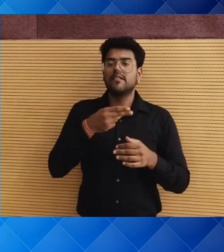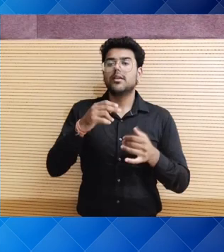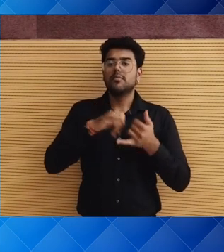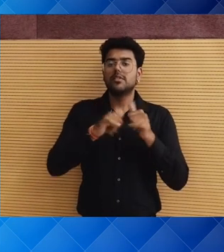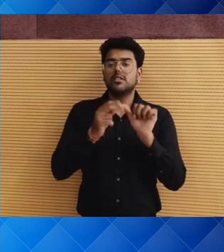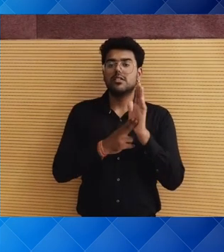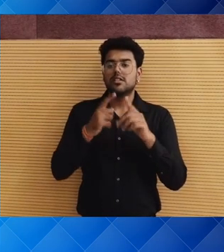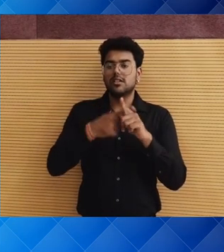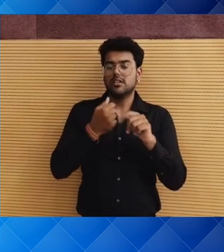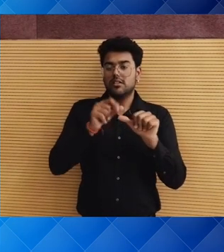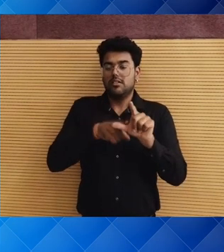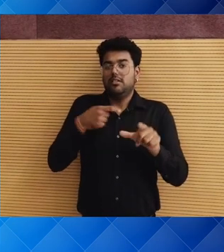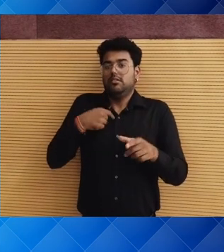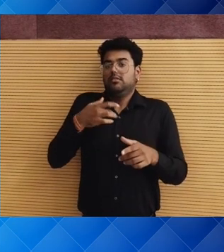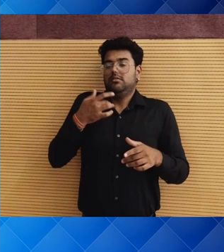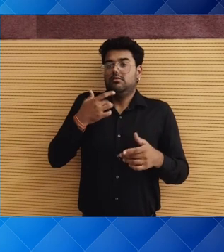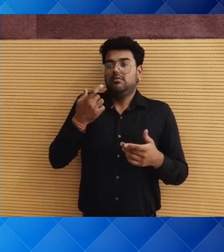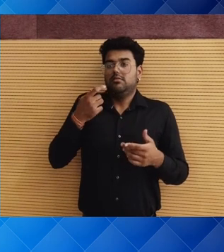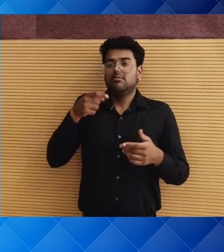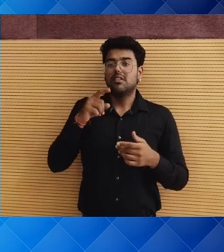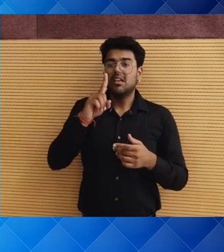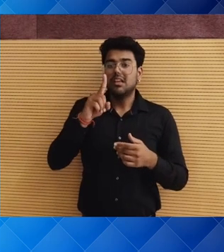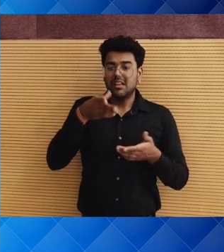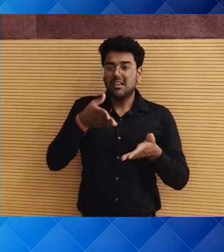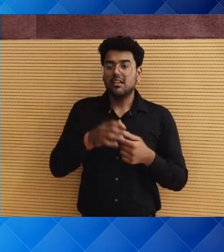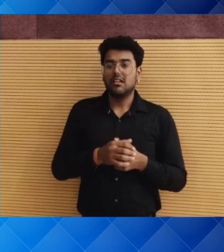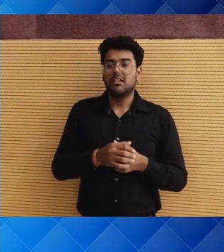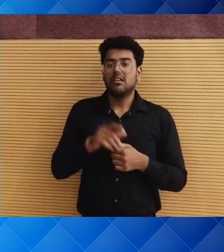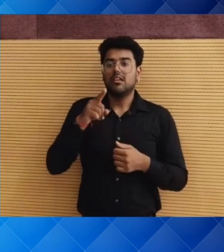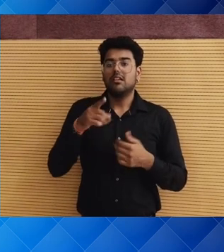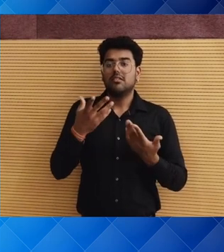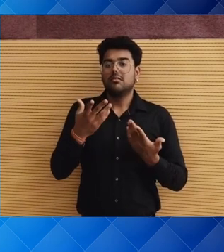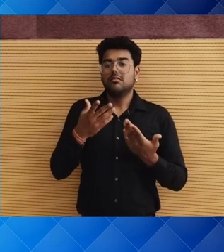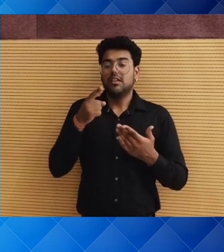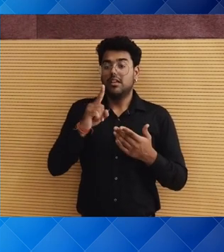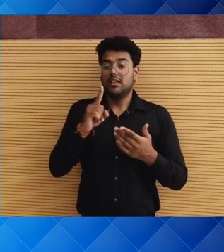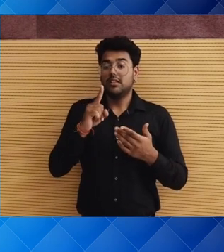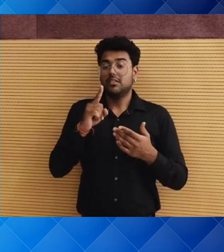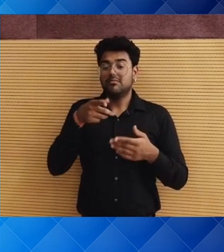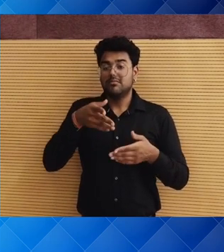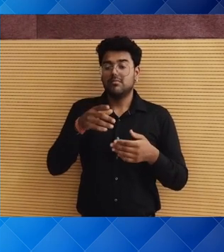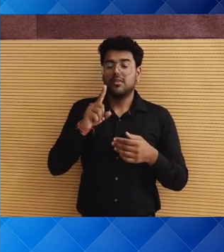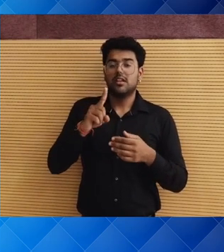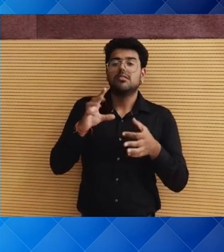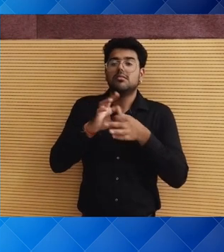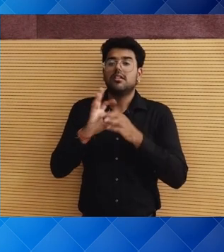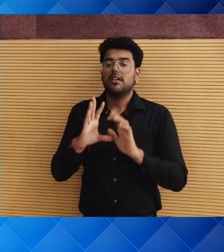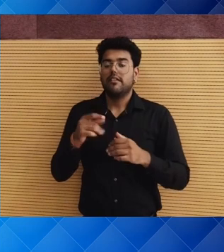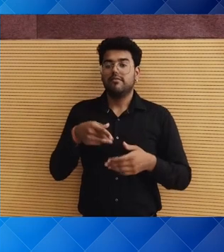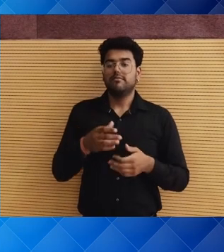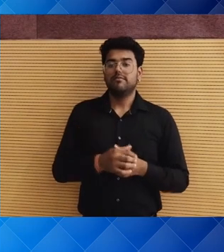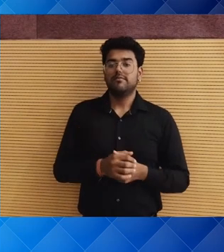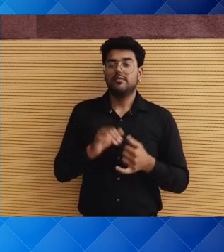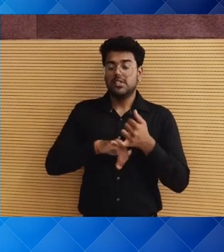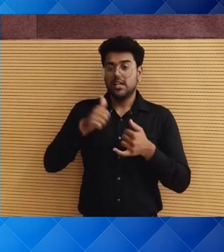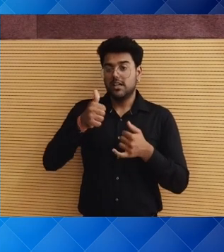मुझे हर्ष हो रहा है जानकर के कि अब वो हमारे 1 तारीख से हमारे साथ जुड़ने वाले हैं, सचिव के रूप में दायित्व लेने वाले हैं। सर,